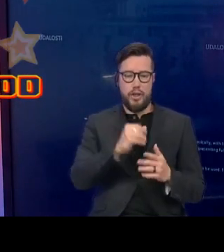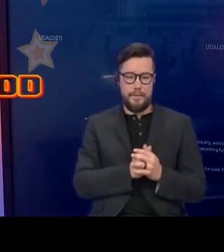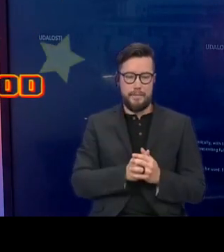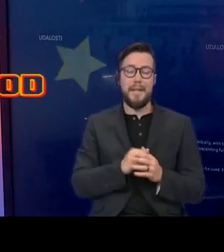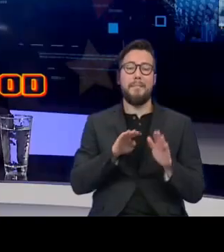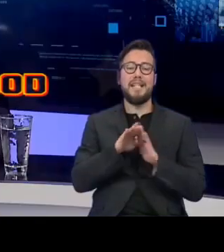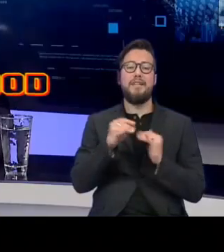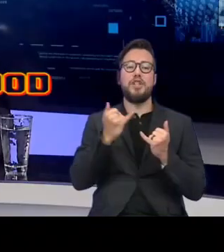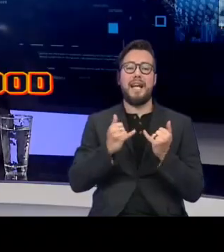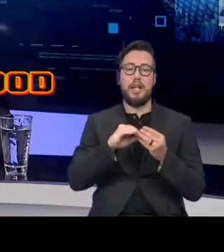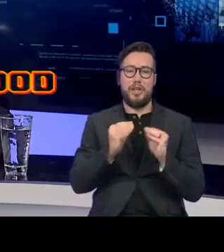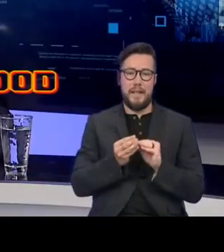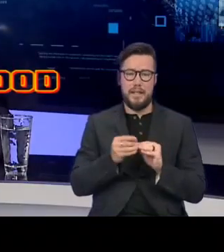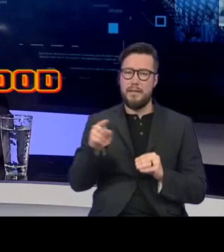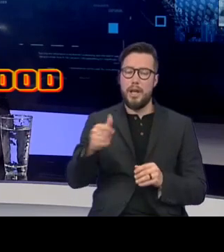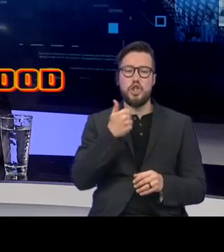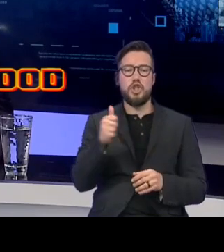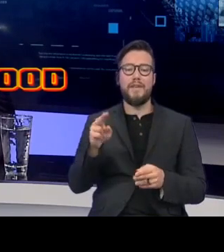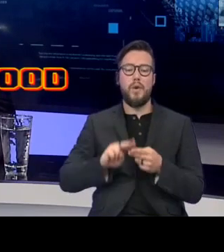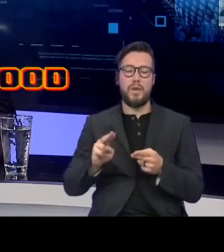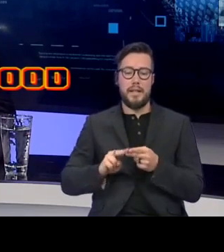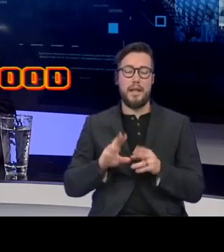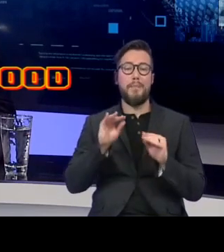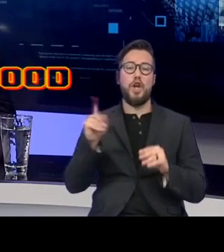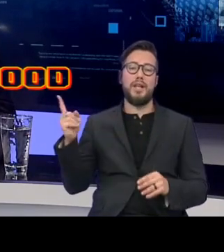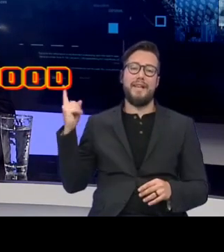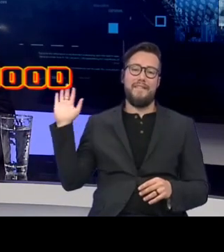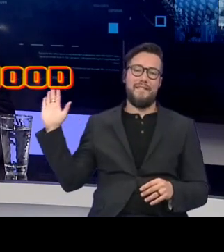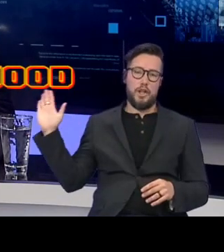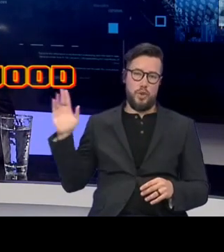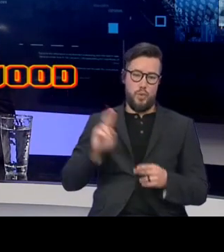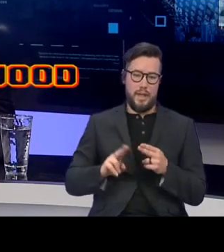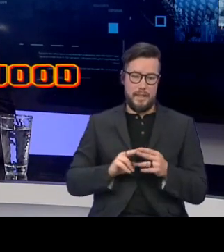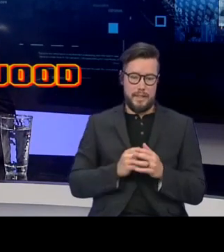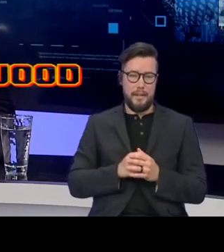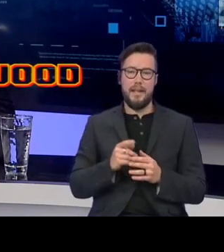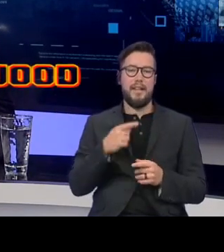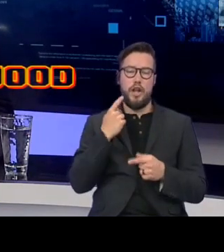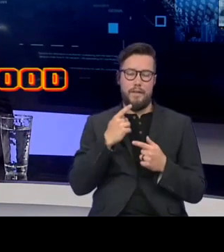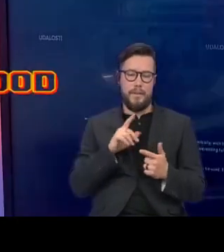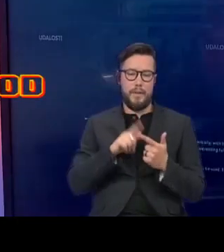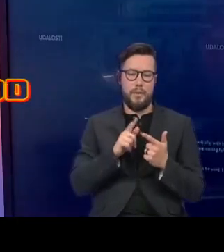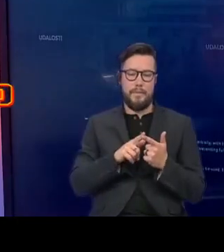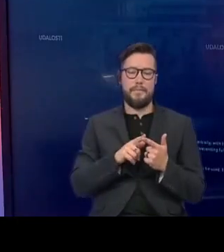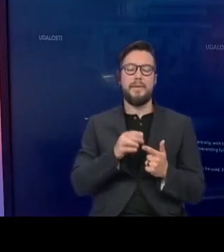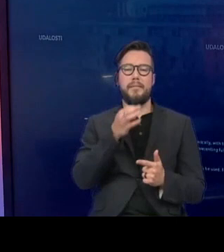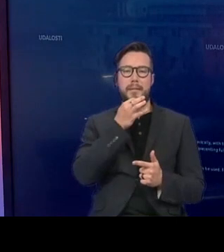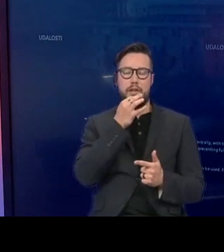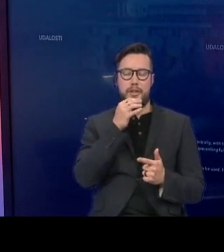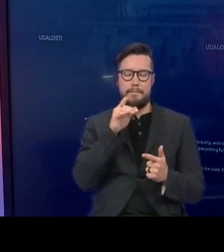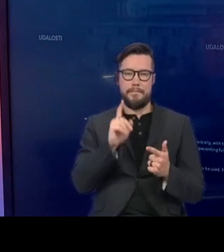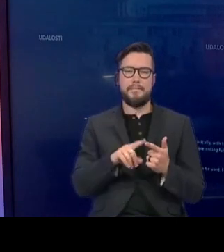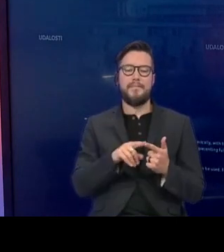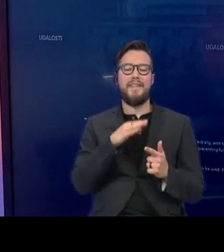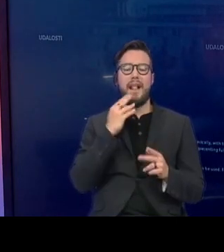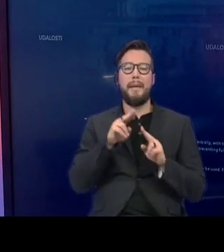Ministerstvo zahraničných vecí, nepodceňujte tam tie stovky úradníkov, mnohé z nich tam dali vy sám, takže asi by som to nehovoril. Čo sa týka že